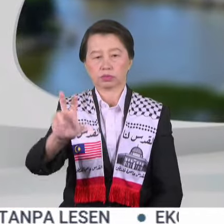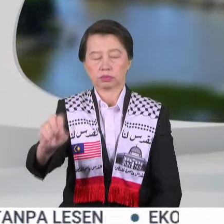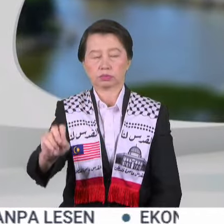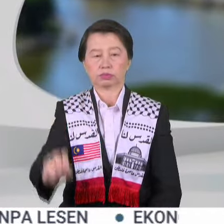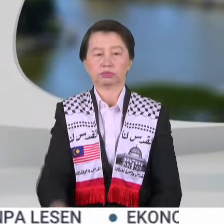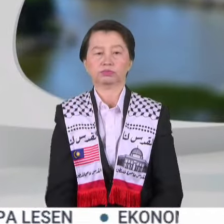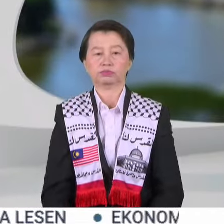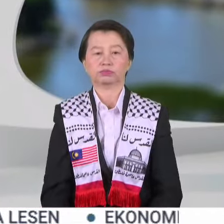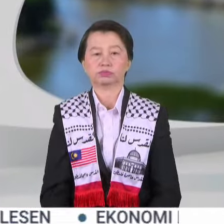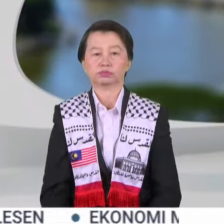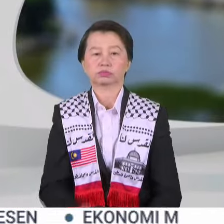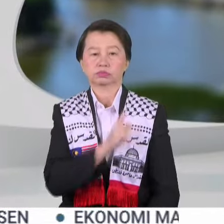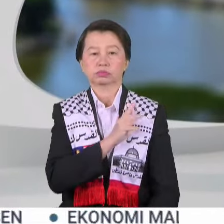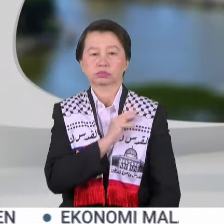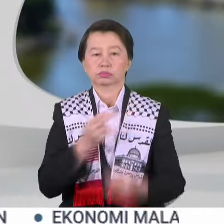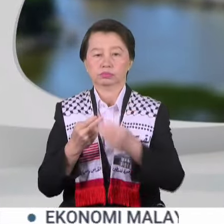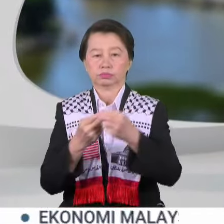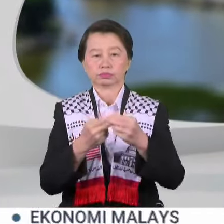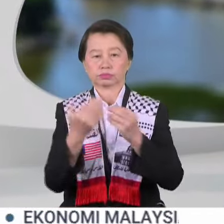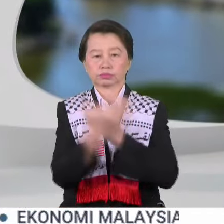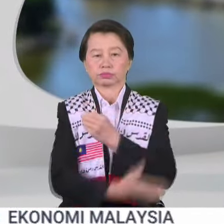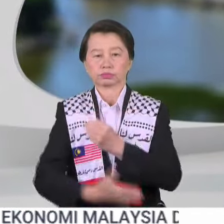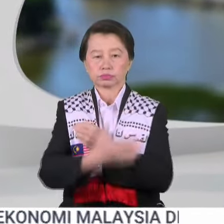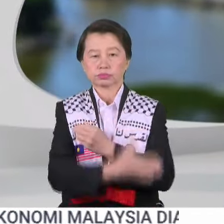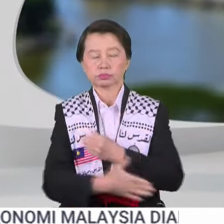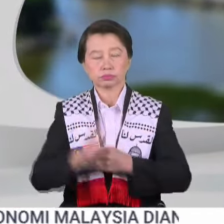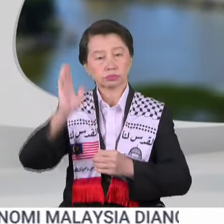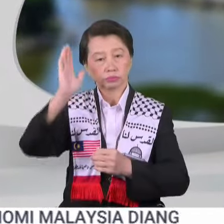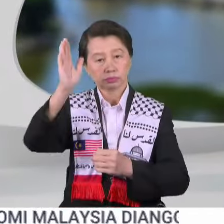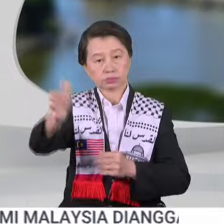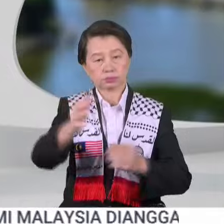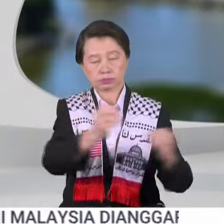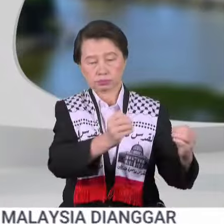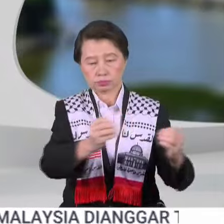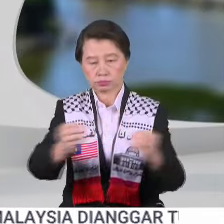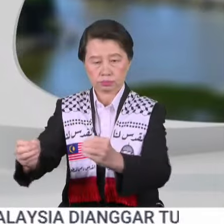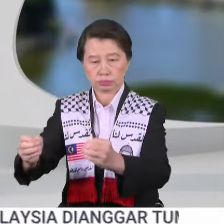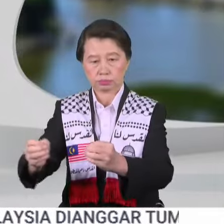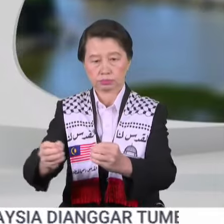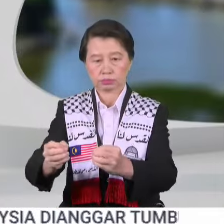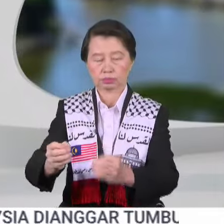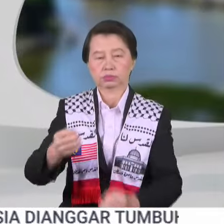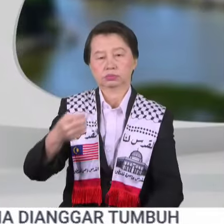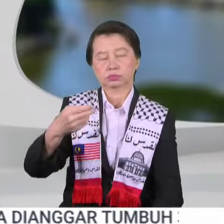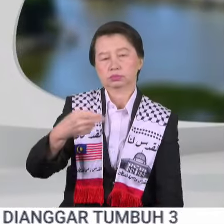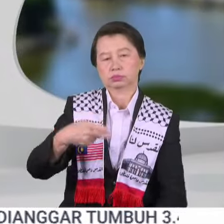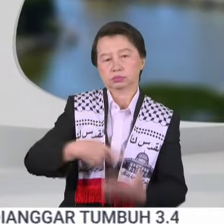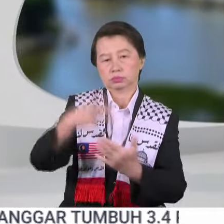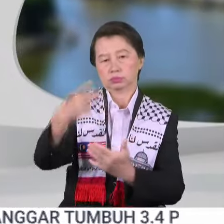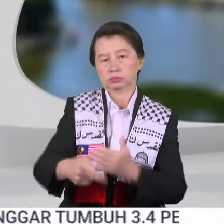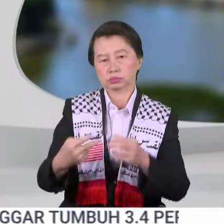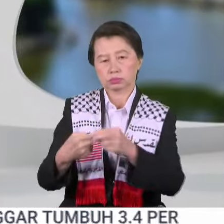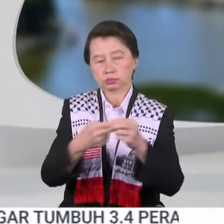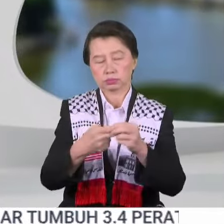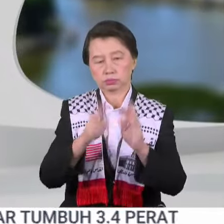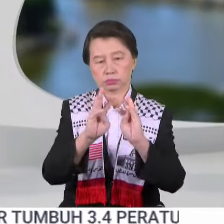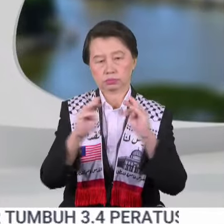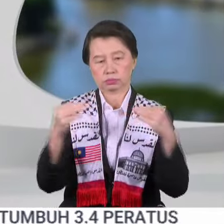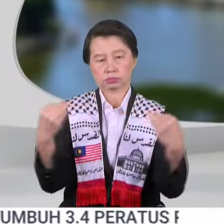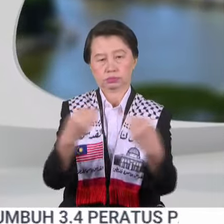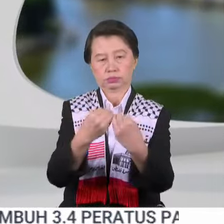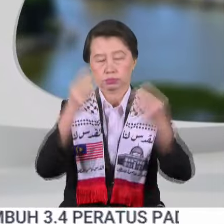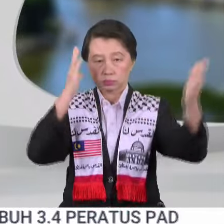2030 Kementerian perpaduan negara KPN akan menganjurkan food Unite sebuah program perpaduan masyarakat